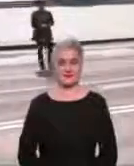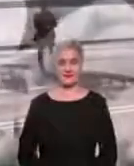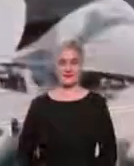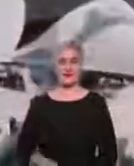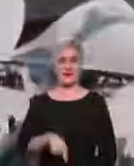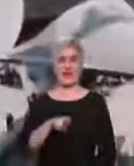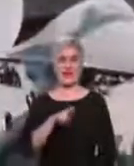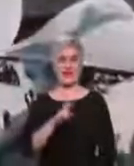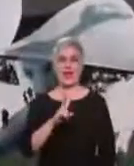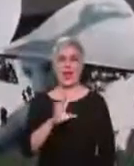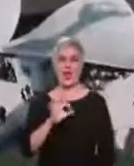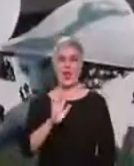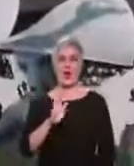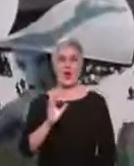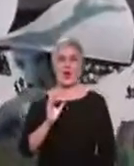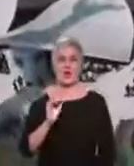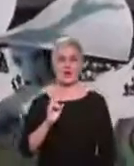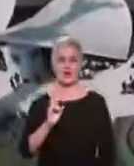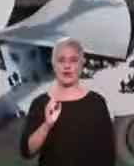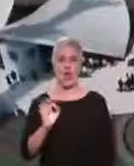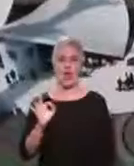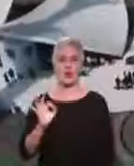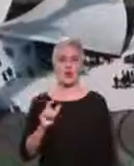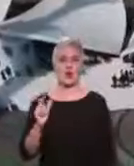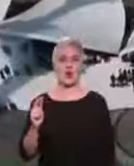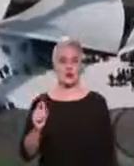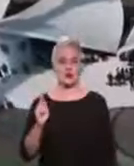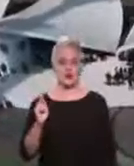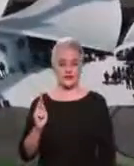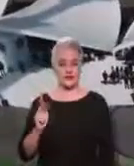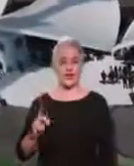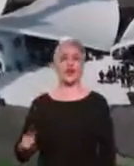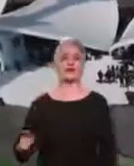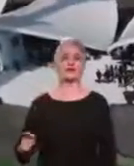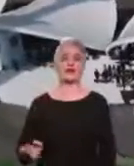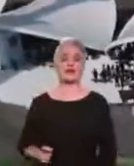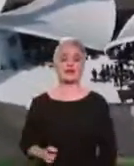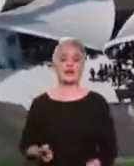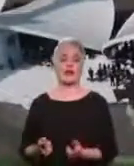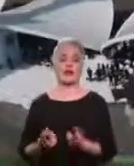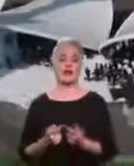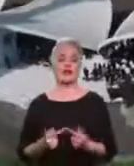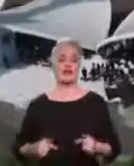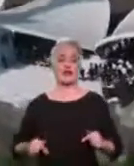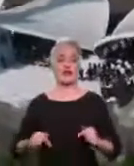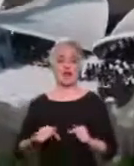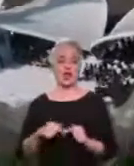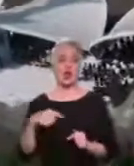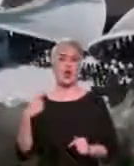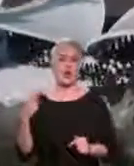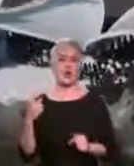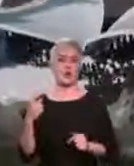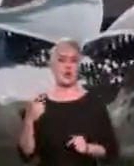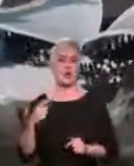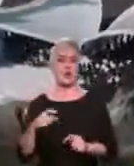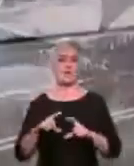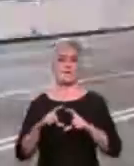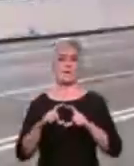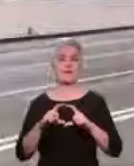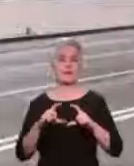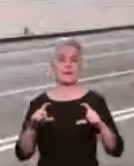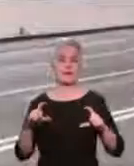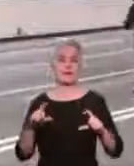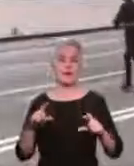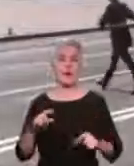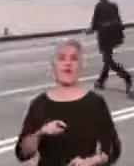Яковенка Олега Костянтиновича, завідувача відділення комунального підприємства Волинська обласна клінічна лікарня Волинської обласної